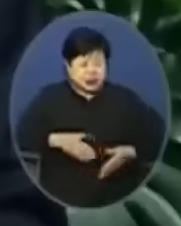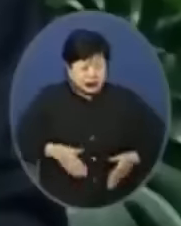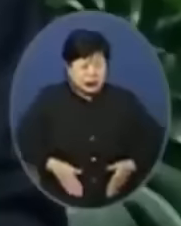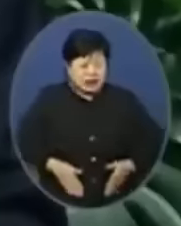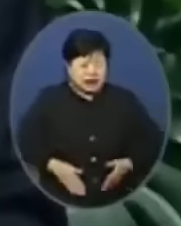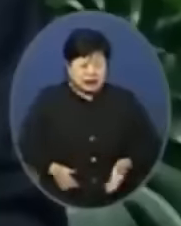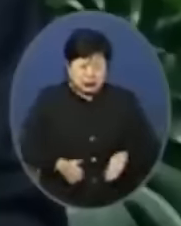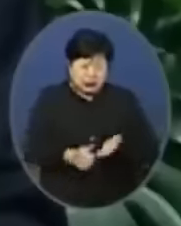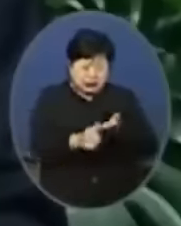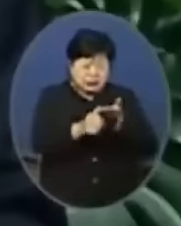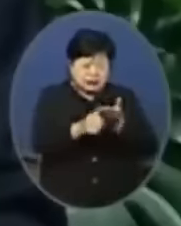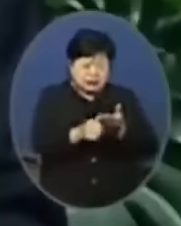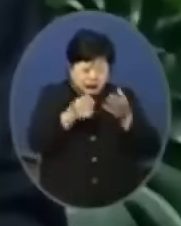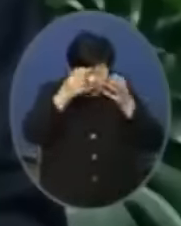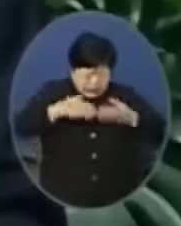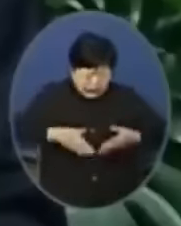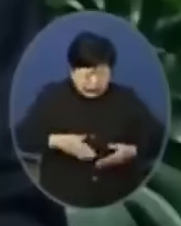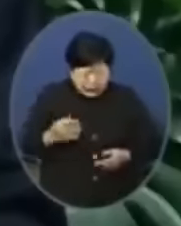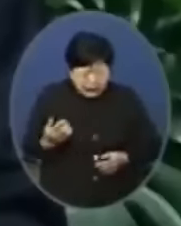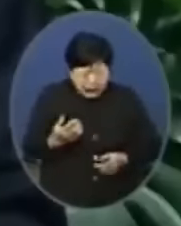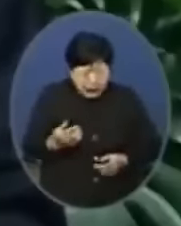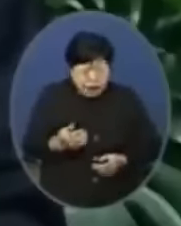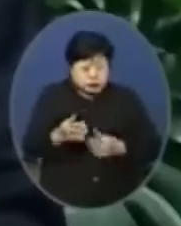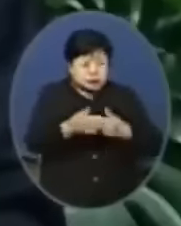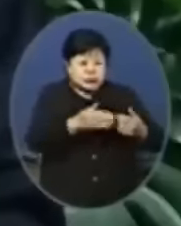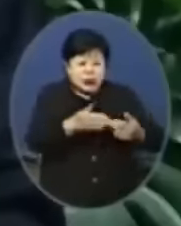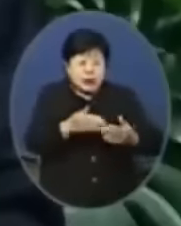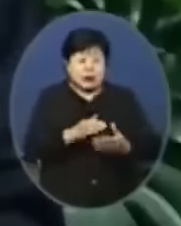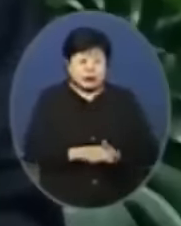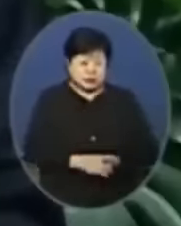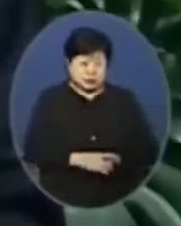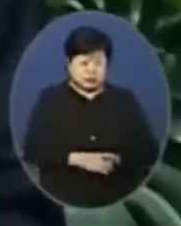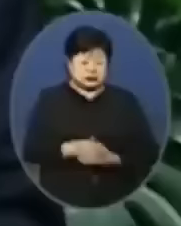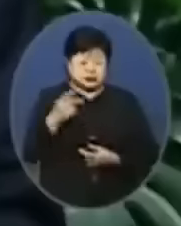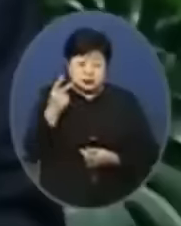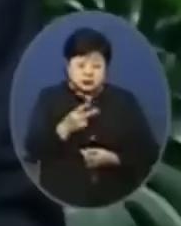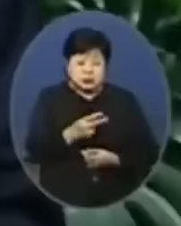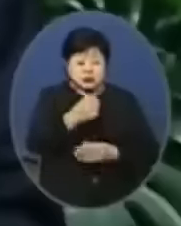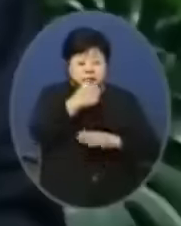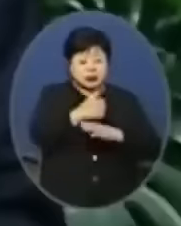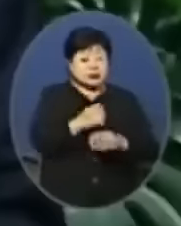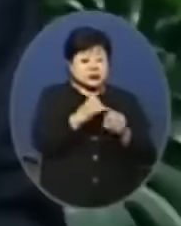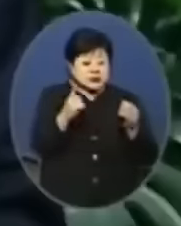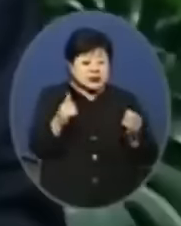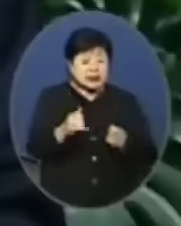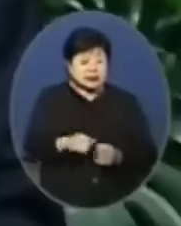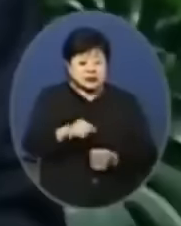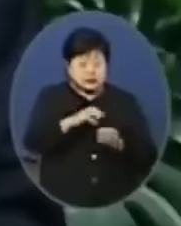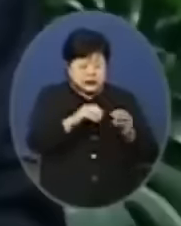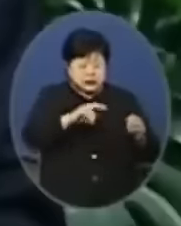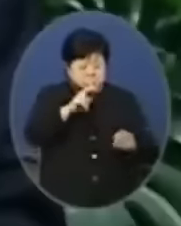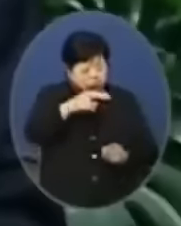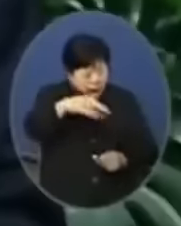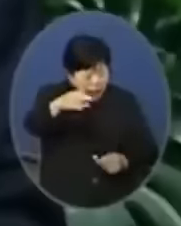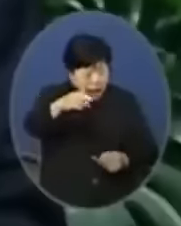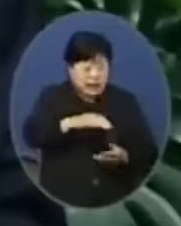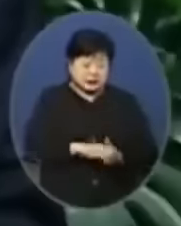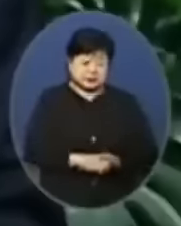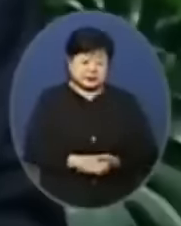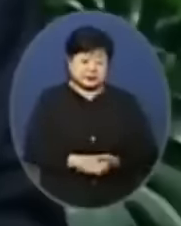낳아서 기르는데 큰 고통을 당하겠다고 말하는 것입니다. 그리고 결국은 인간은 흙이니 흙으로 돌아가기